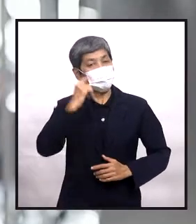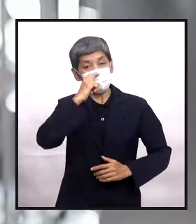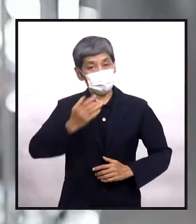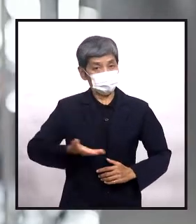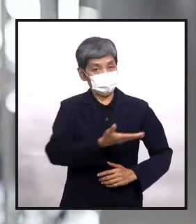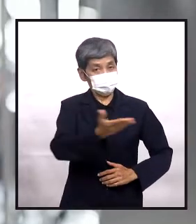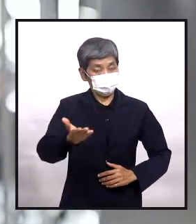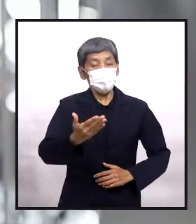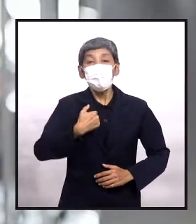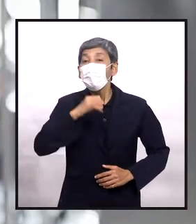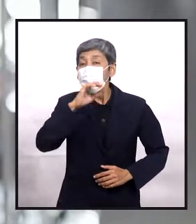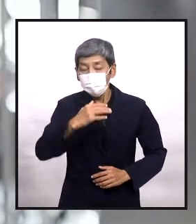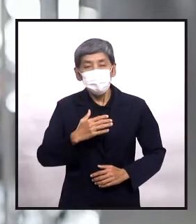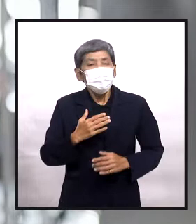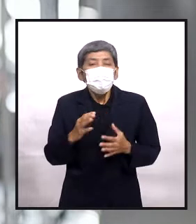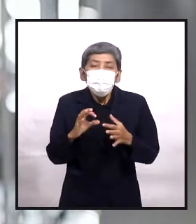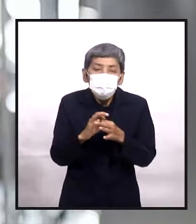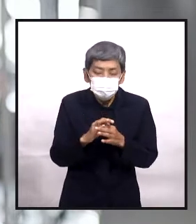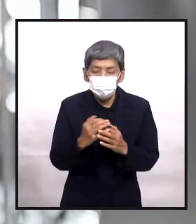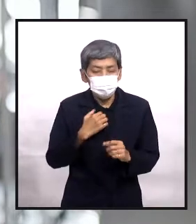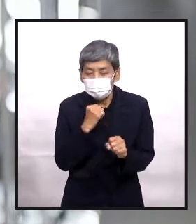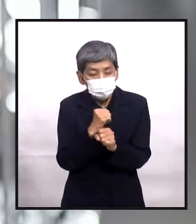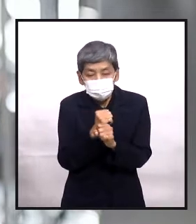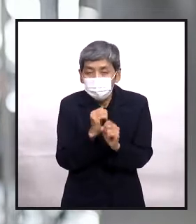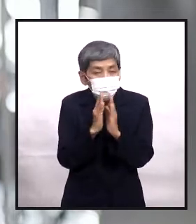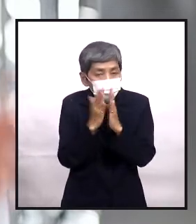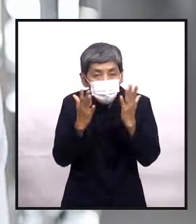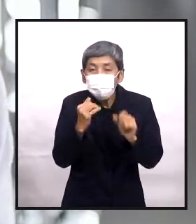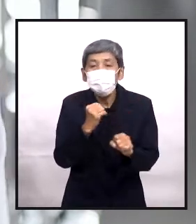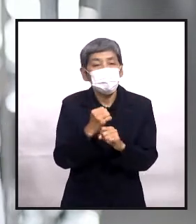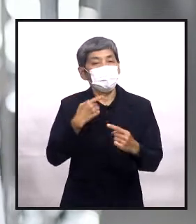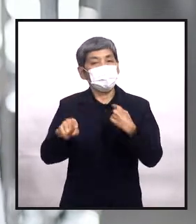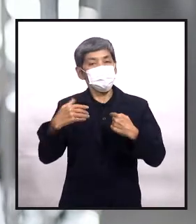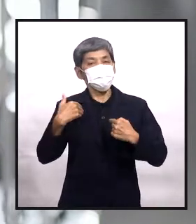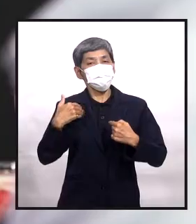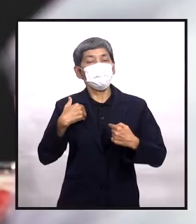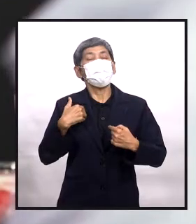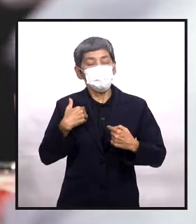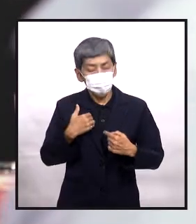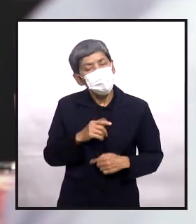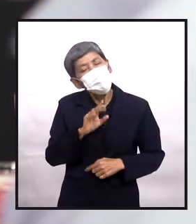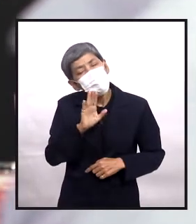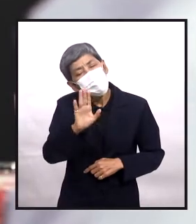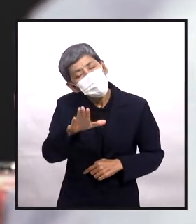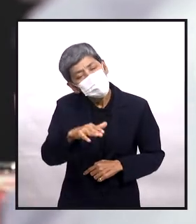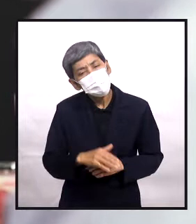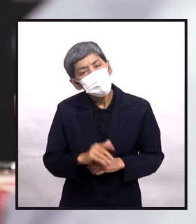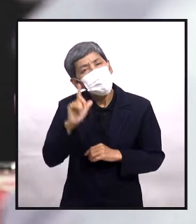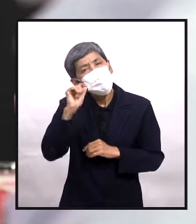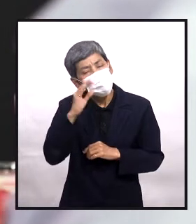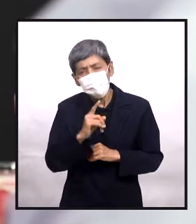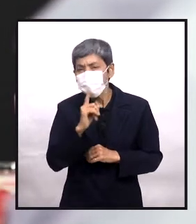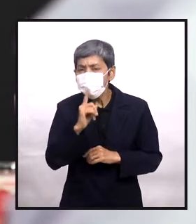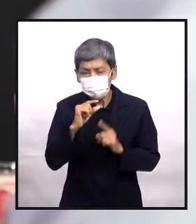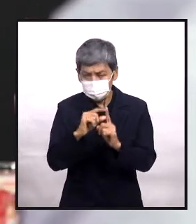ายคนไทยกันเองที่เราบอกเป็นสาวกแต่นอกจากไม่ทำตามศาสดายังทำสวนกับศาสดาเขาก็จะมาถามว่าเอ้ยคุณแม่คุณ